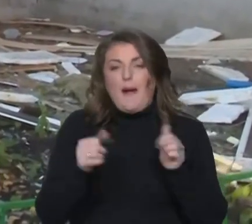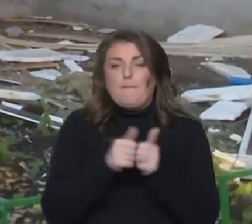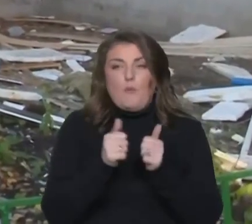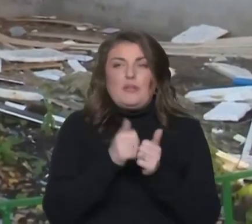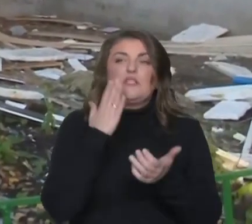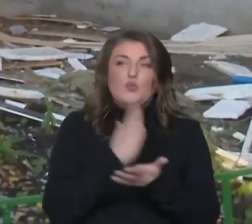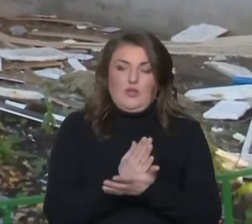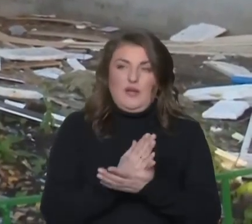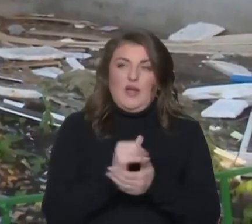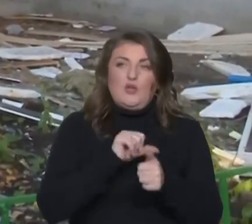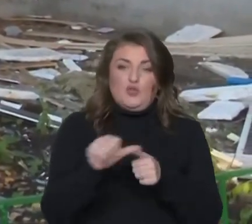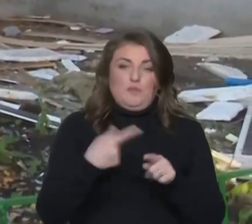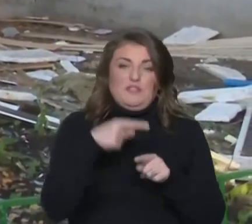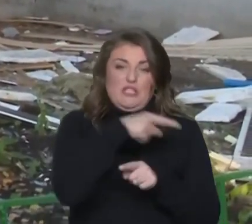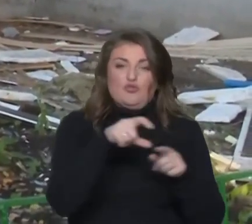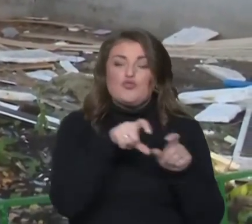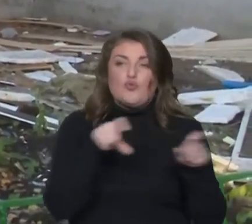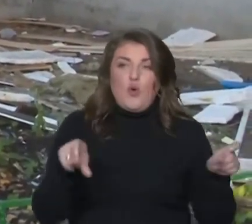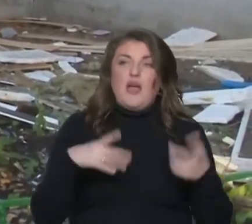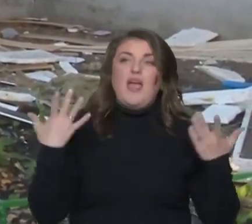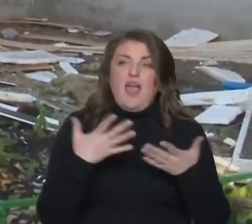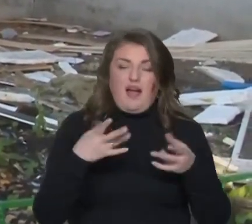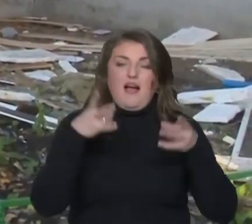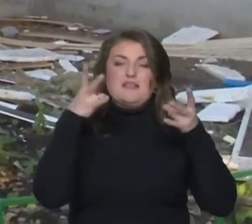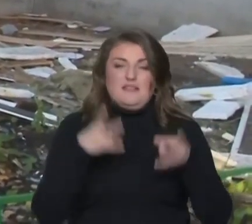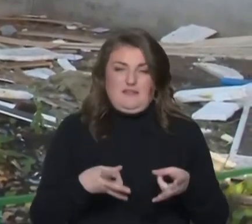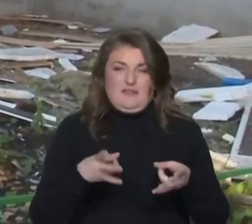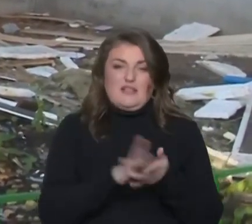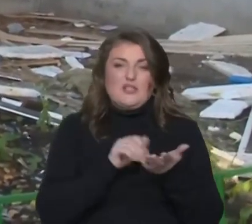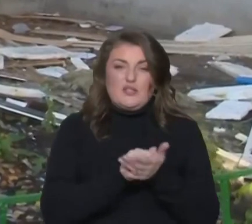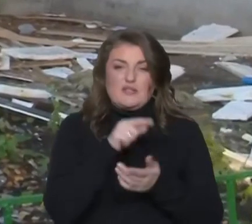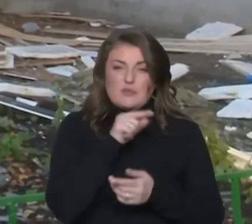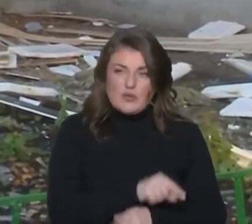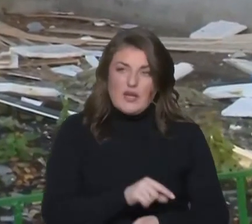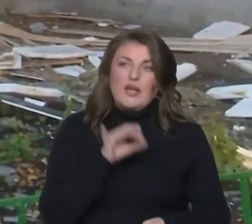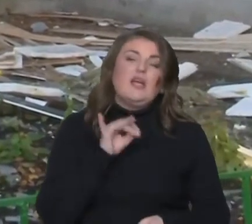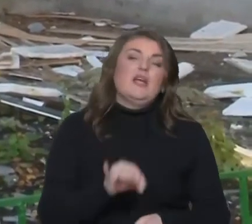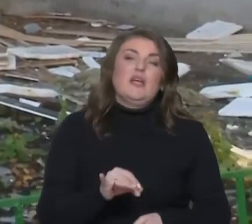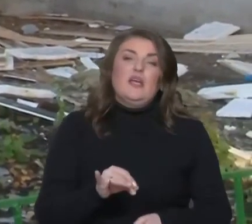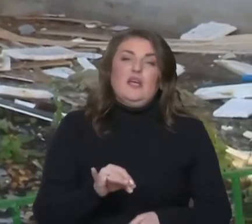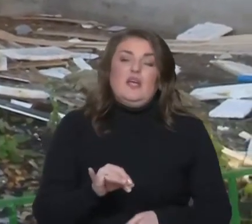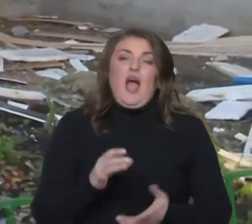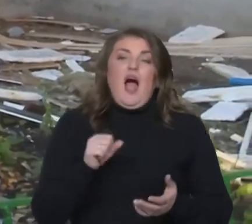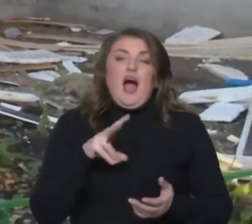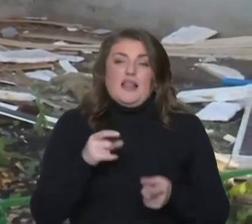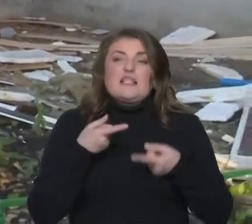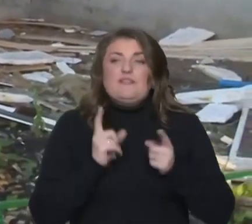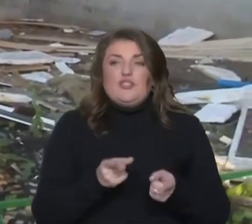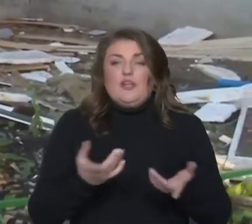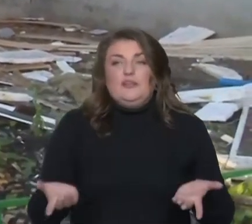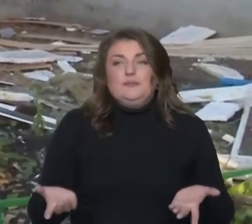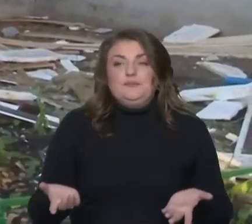є, зокрема в цій школі, яка зазнала руйнації. І, ну, але,